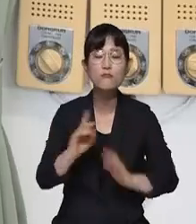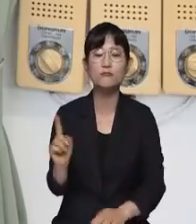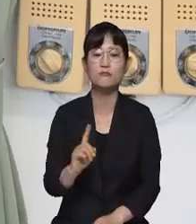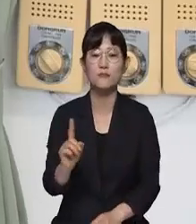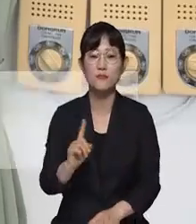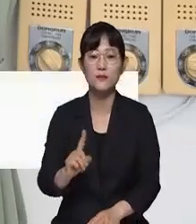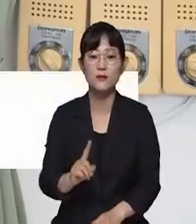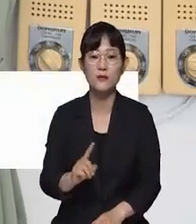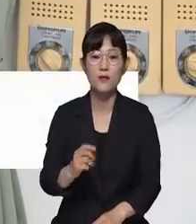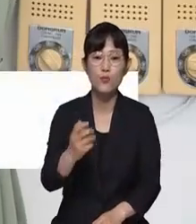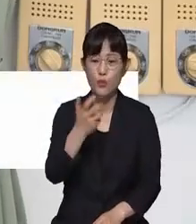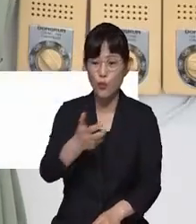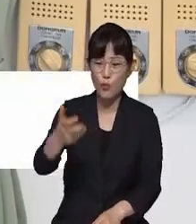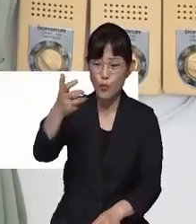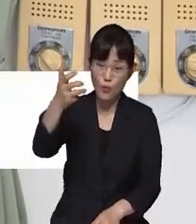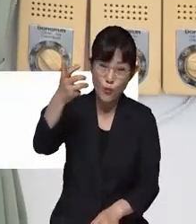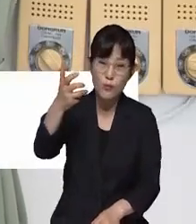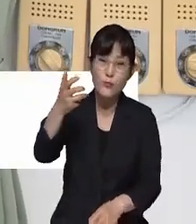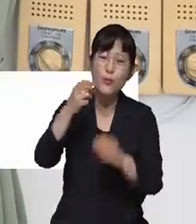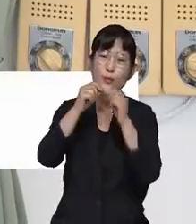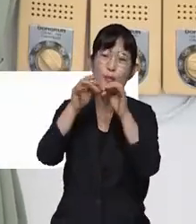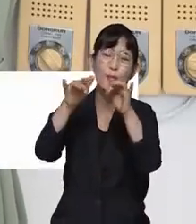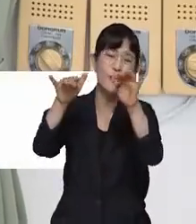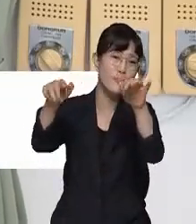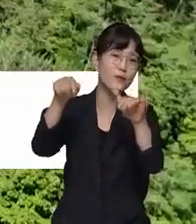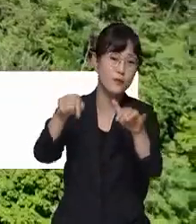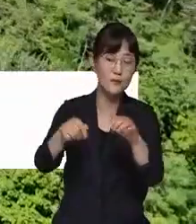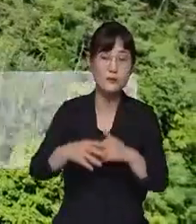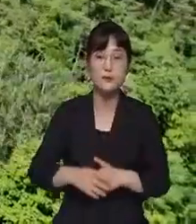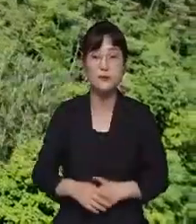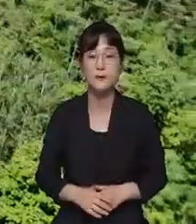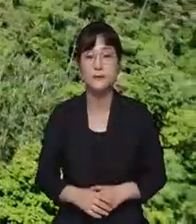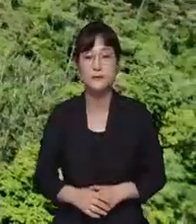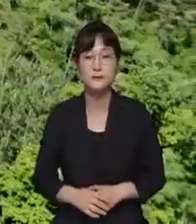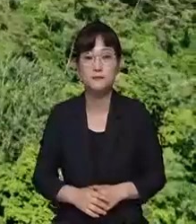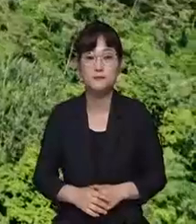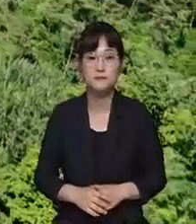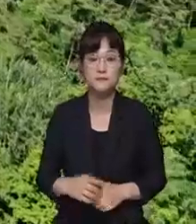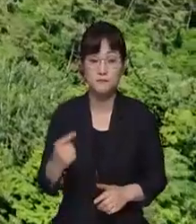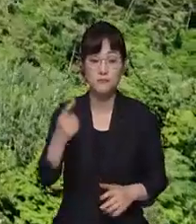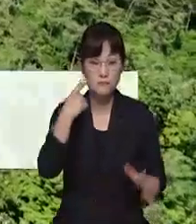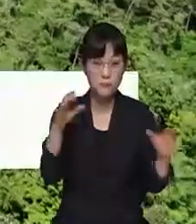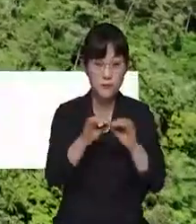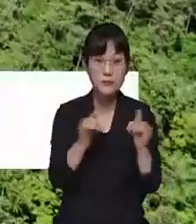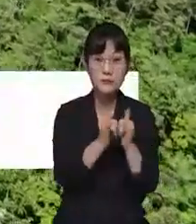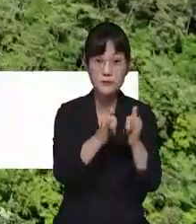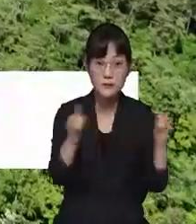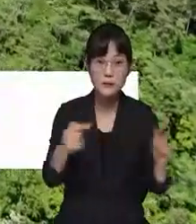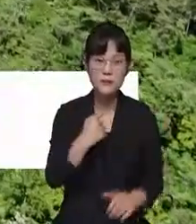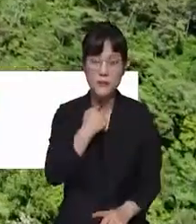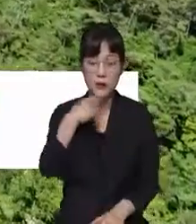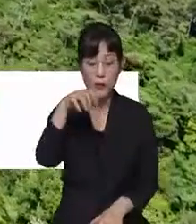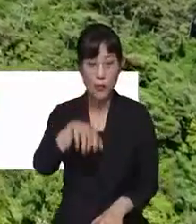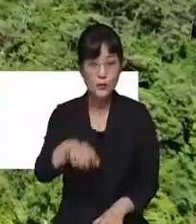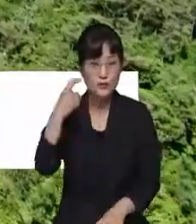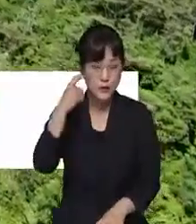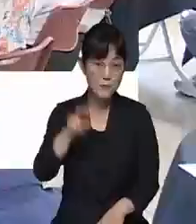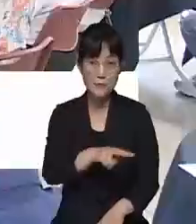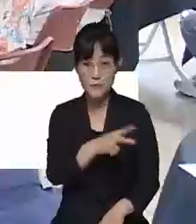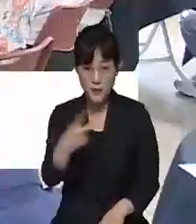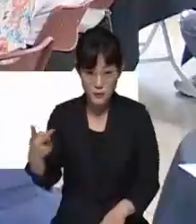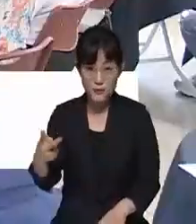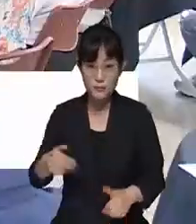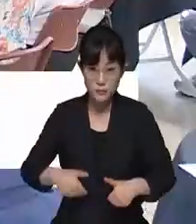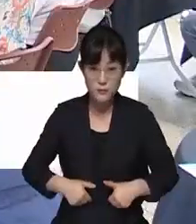뭐합니까? 유해 가스는 어디로 갑니까? 다 공중으로 날려야 되고. 유치를 희망하는 주민들은 혐오시설이라는 인식에서